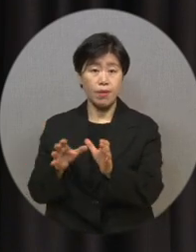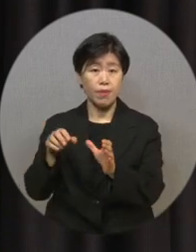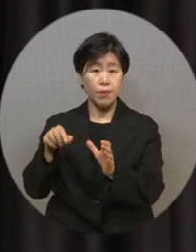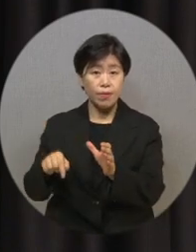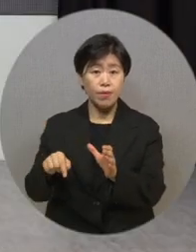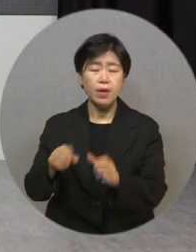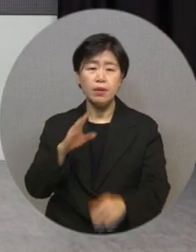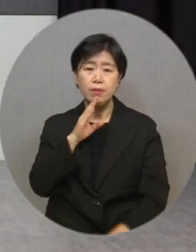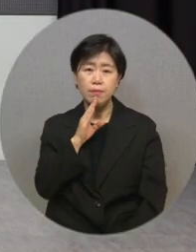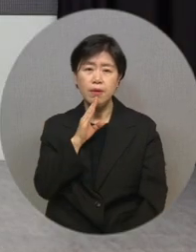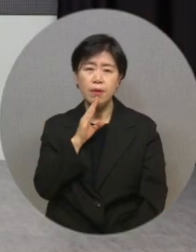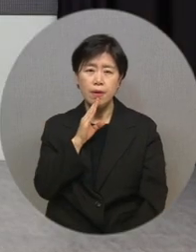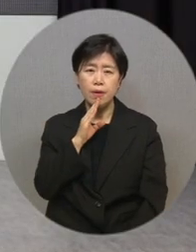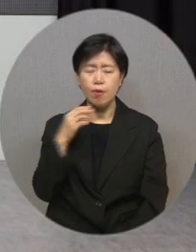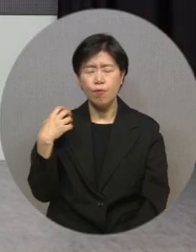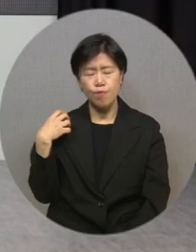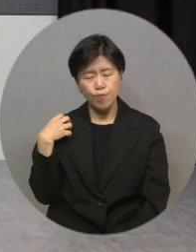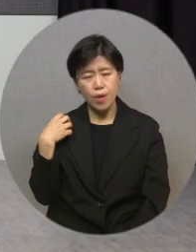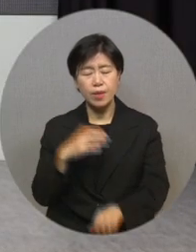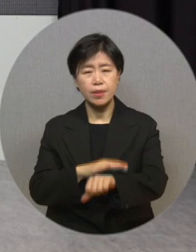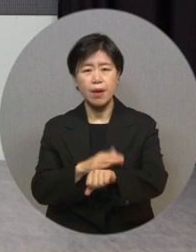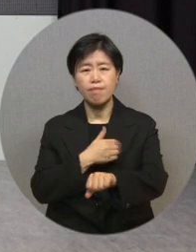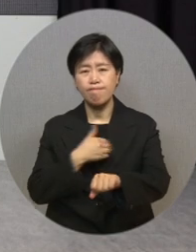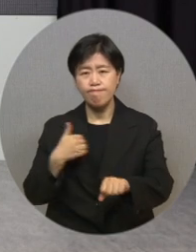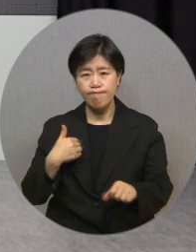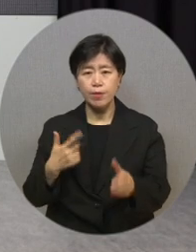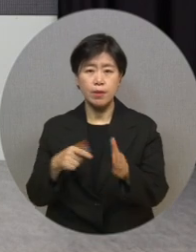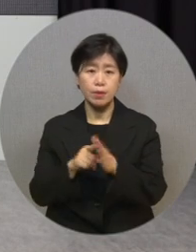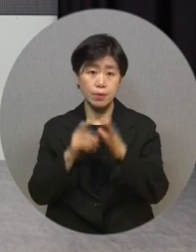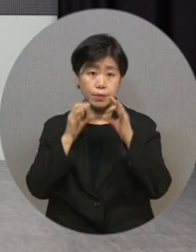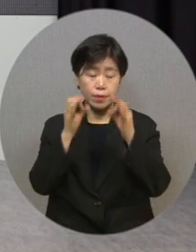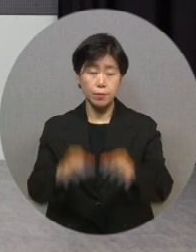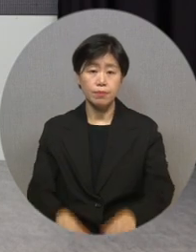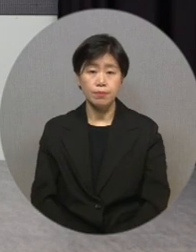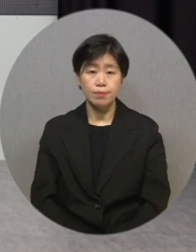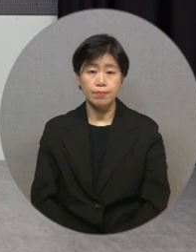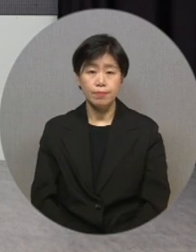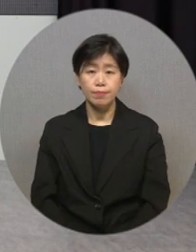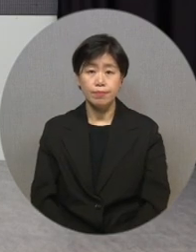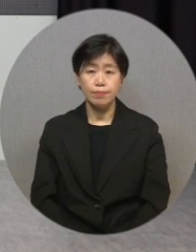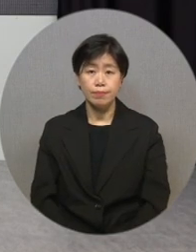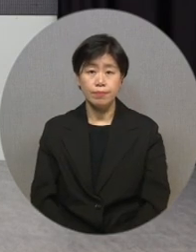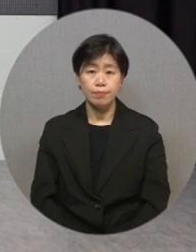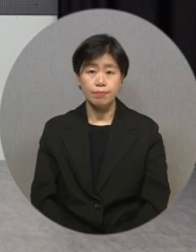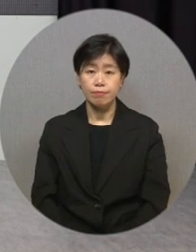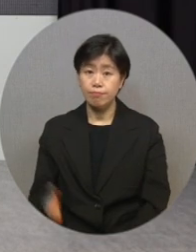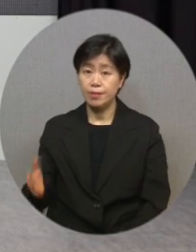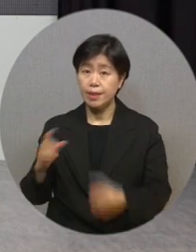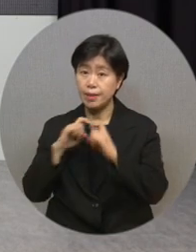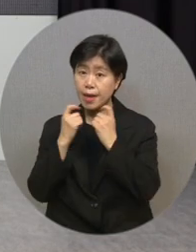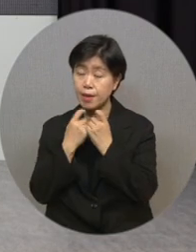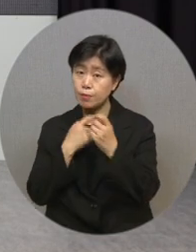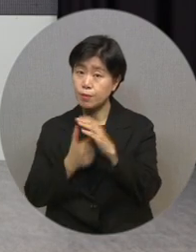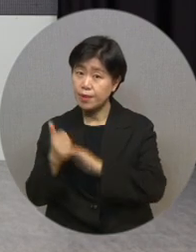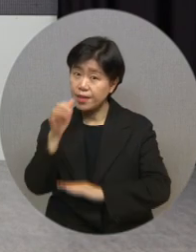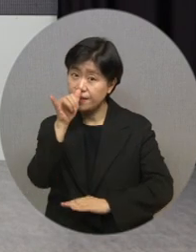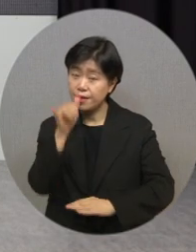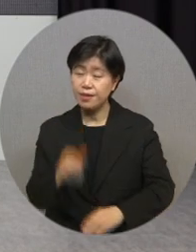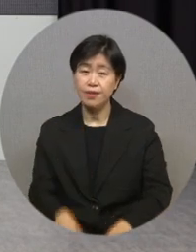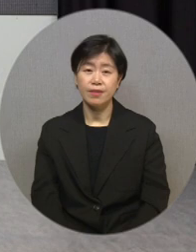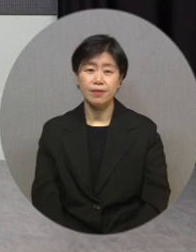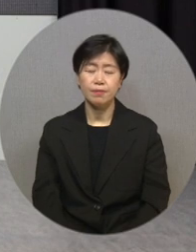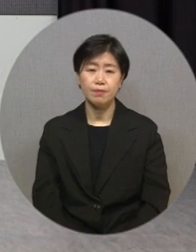자리매김할 수 있는 그런 자리를 가지려고 합니다네네 개인적인 소망 하나 소개해 주세 아